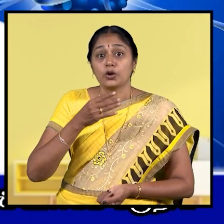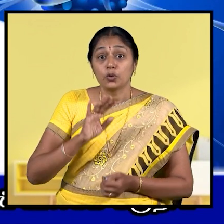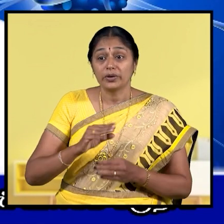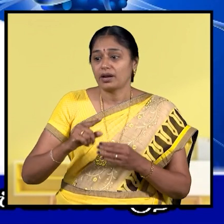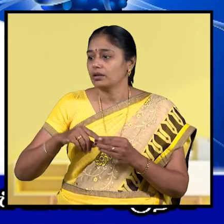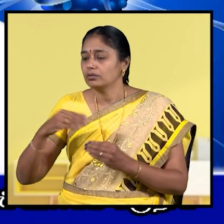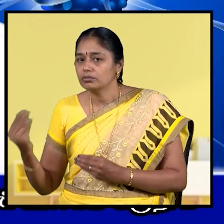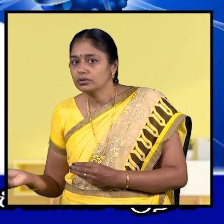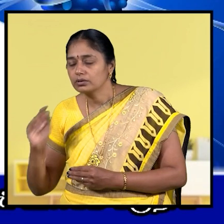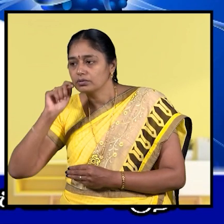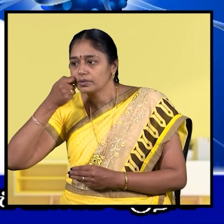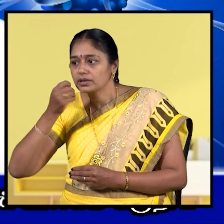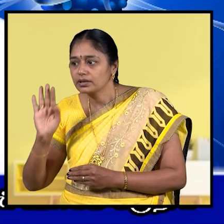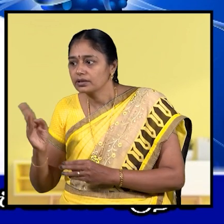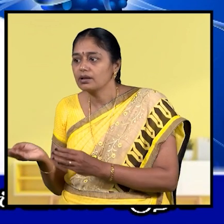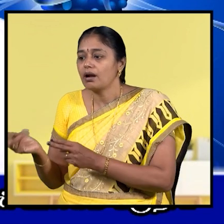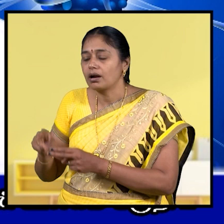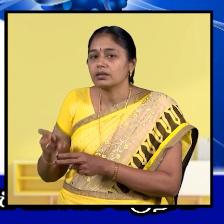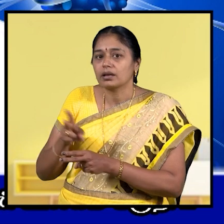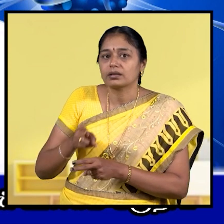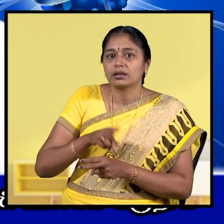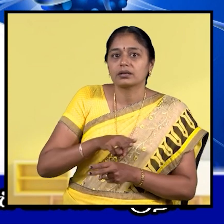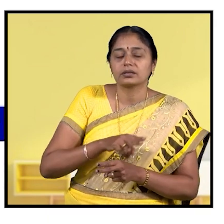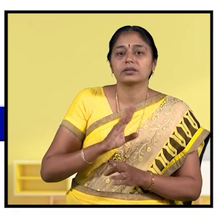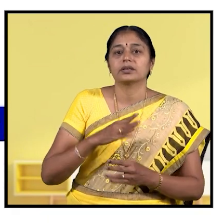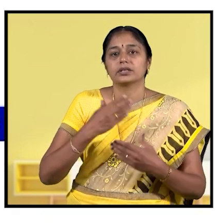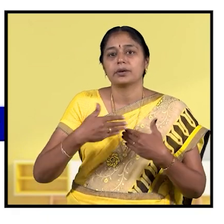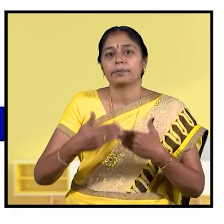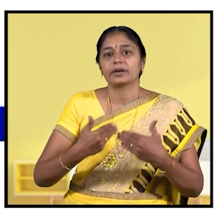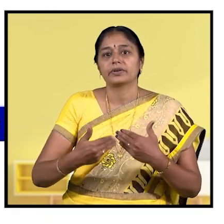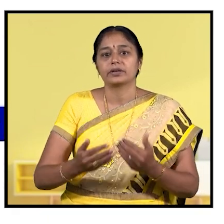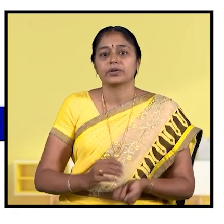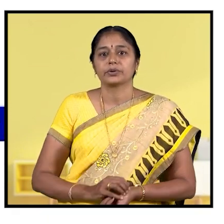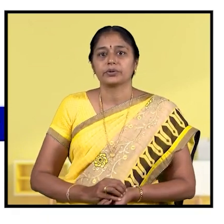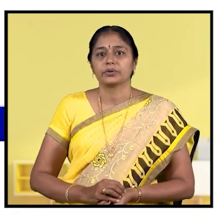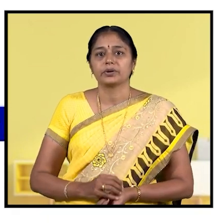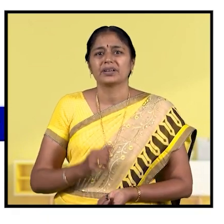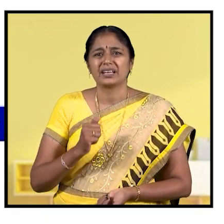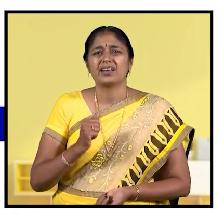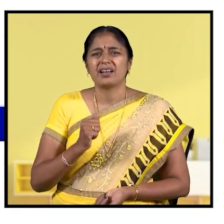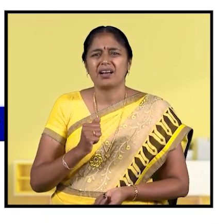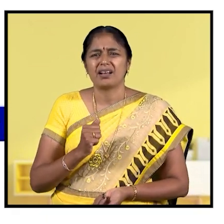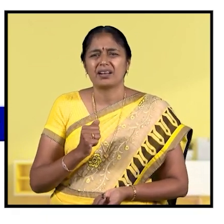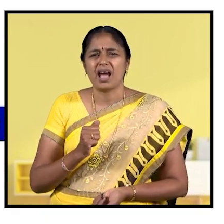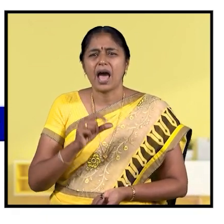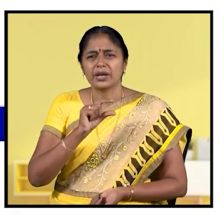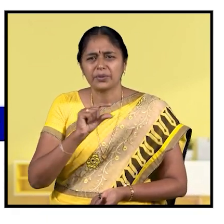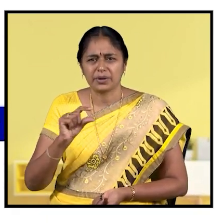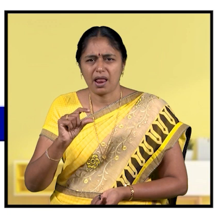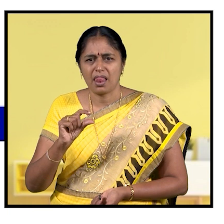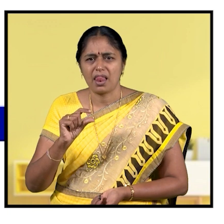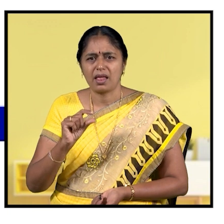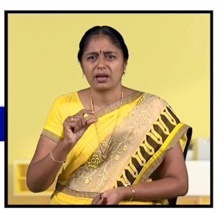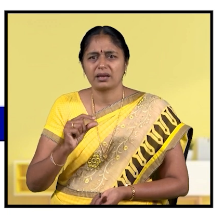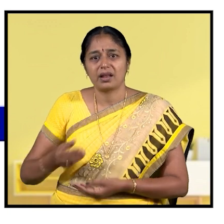பாதிக்கப்பட்டவங்கிறது மற்றவங்களுக்கு இந்த நோய் வந்து பரவுகிறது. அடுத்தாப்புல இந்த நோய் பரவிடுச்சுன்னா அதோட அறிகுறி என்னவாக இருக்கும் அப்படின்னா வயிற்றுப்போக்கு, முழுமையற்ற மூச்சு விடுதல், அதாவது